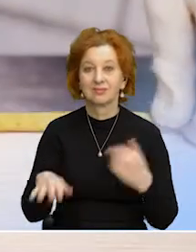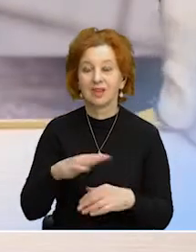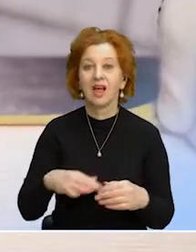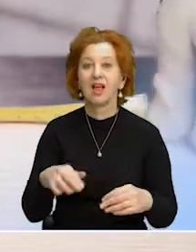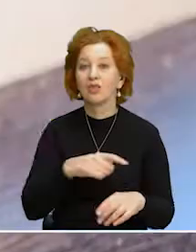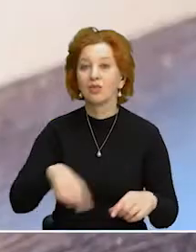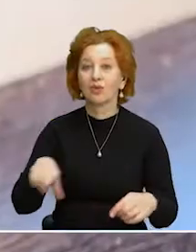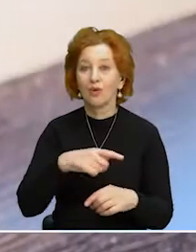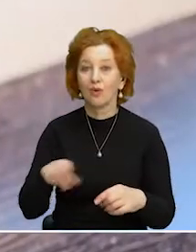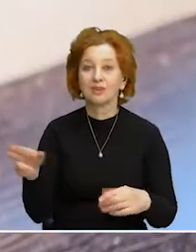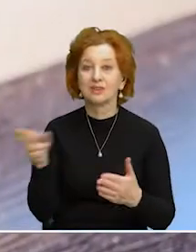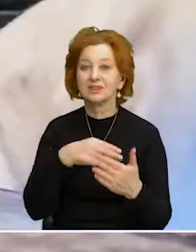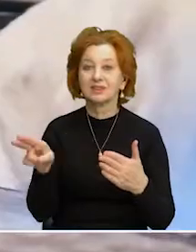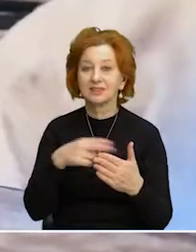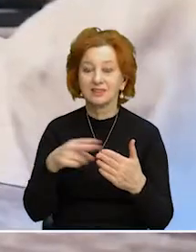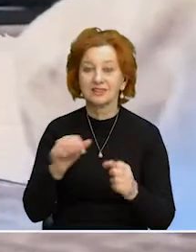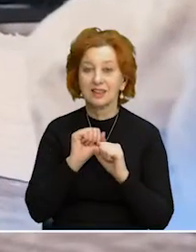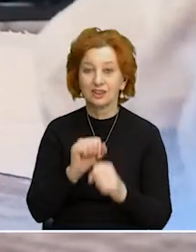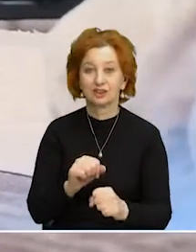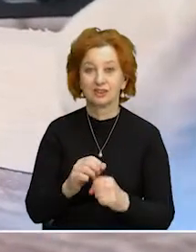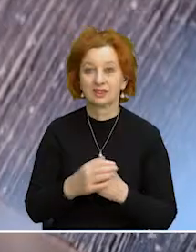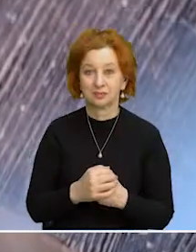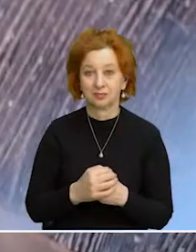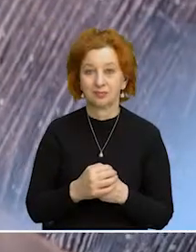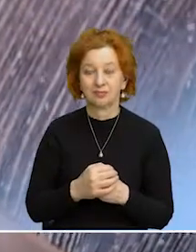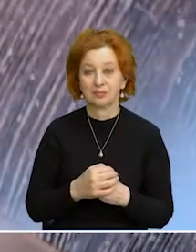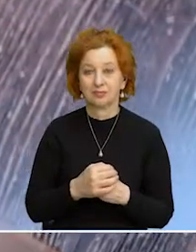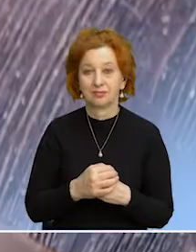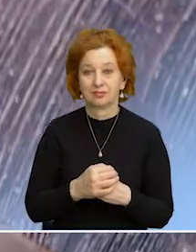Распилите бруски и доски и покройте их защитной пропиткой.